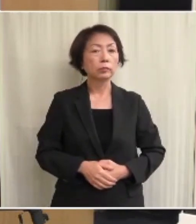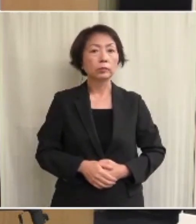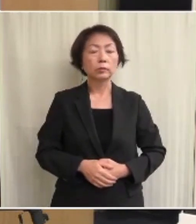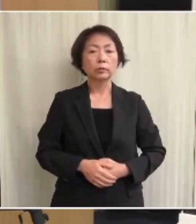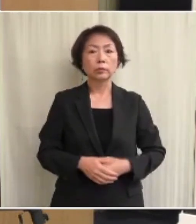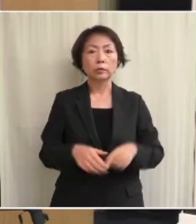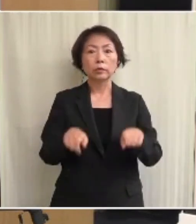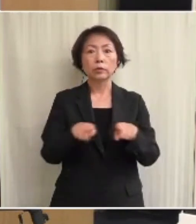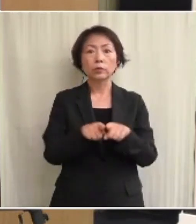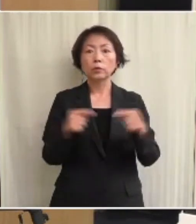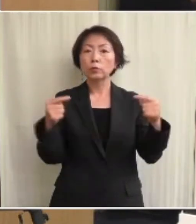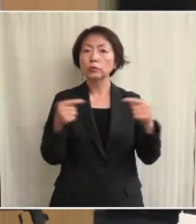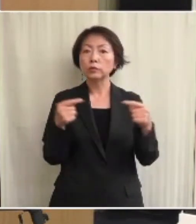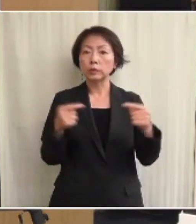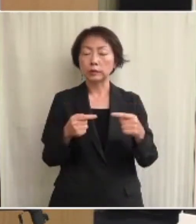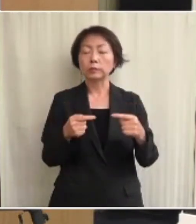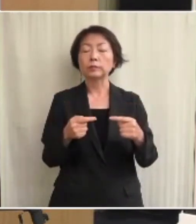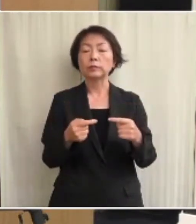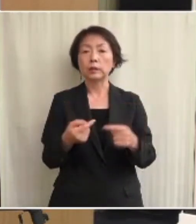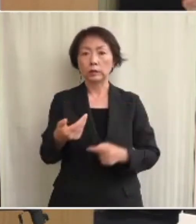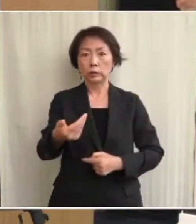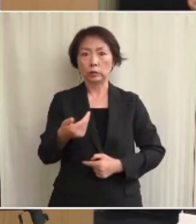今日の通信の岡田です。